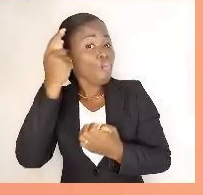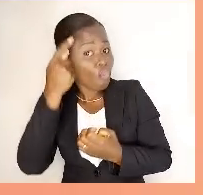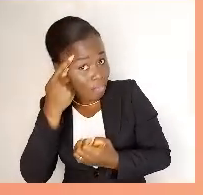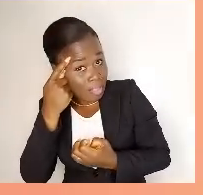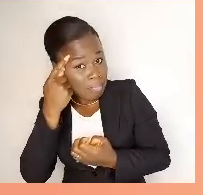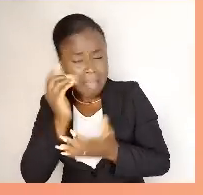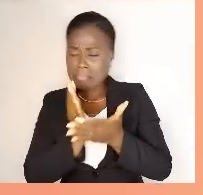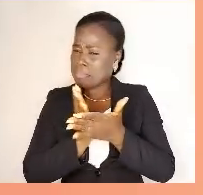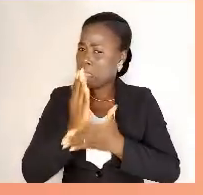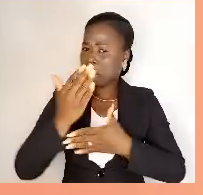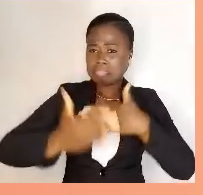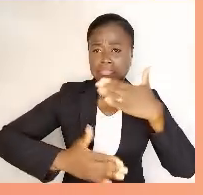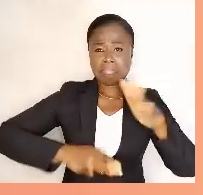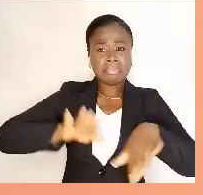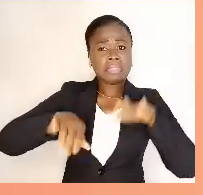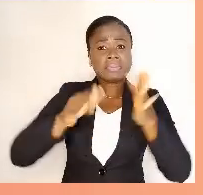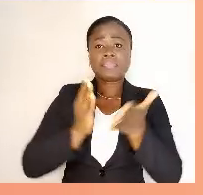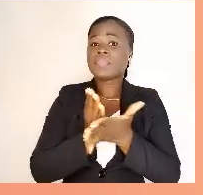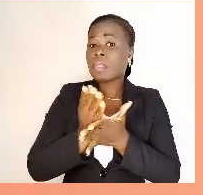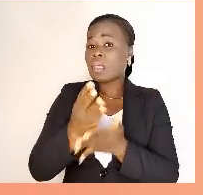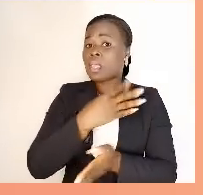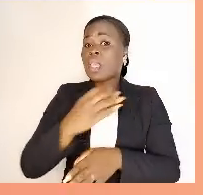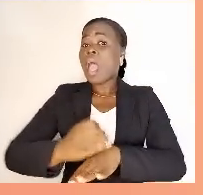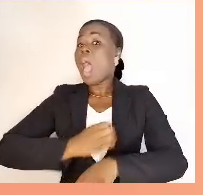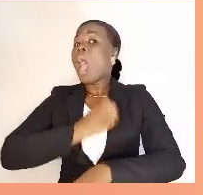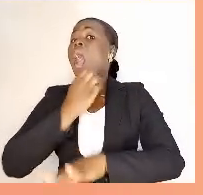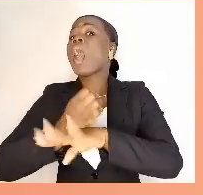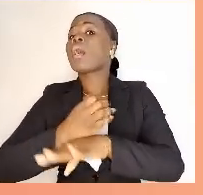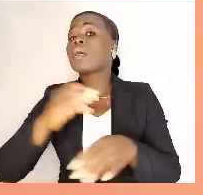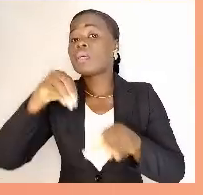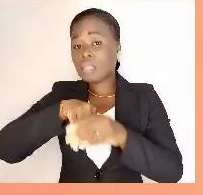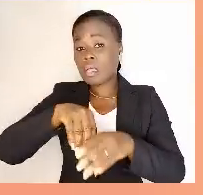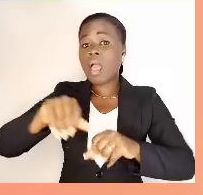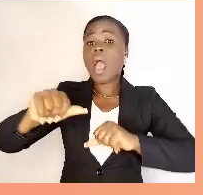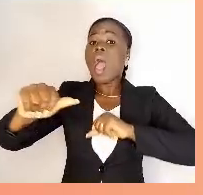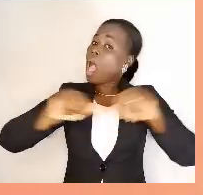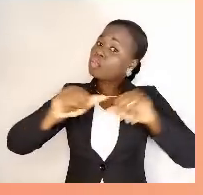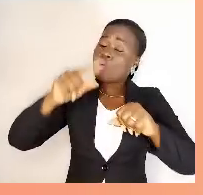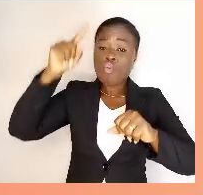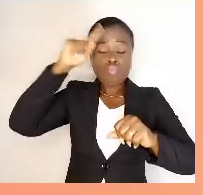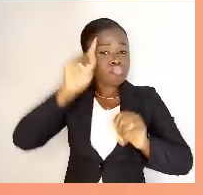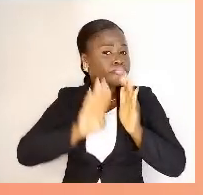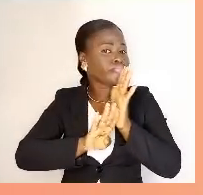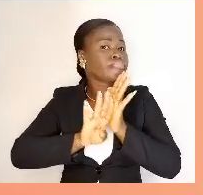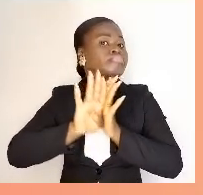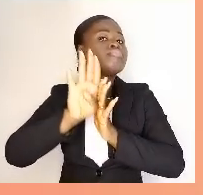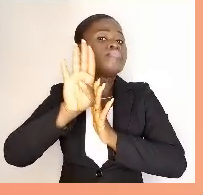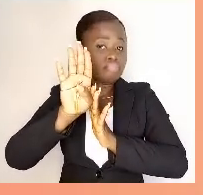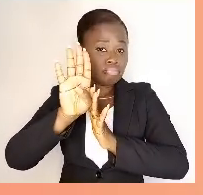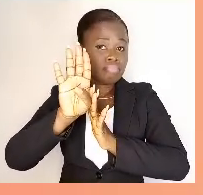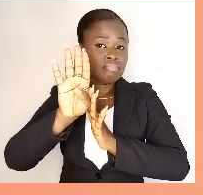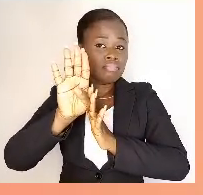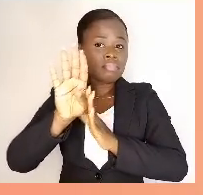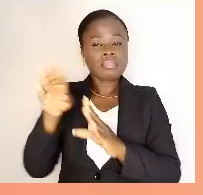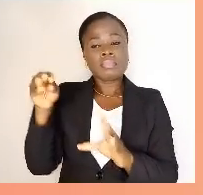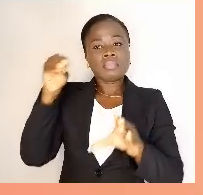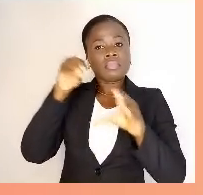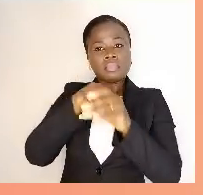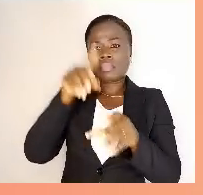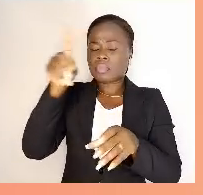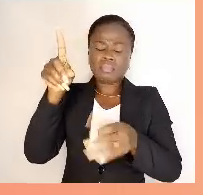d'une équipe gouvernementale cohérente et engagée dans l'action pour l'émergence,